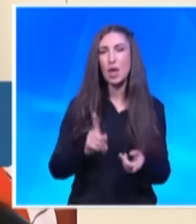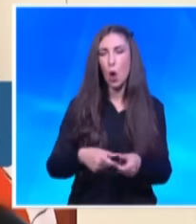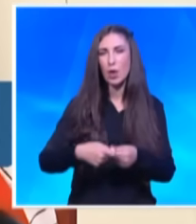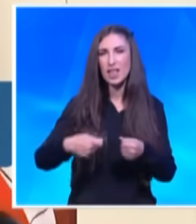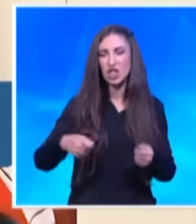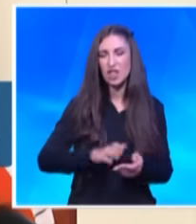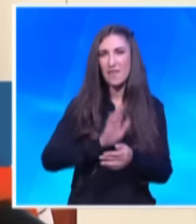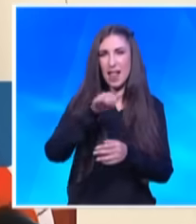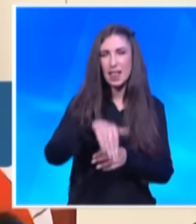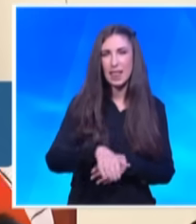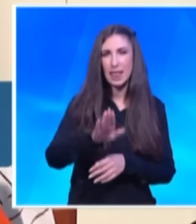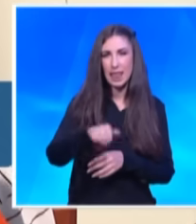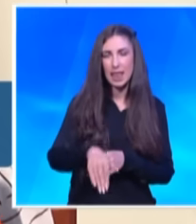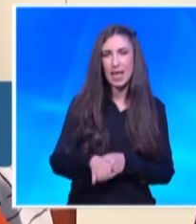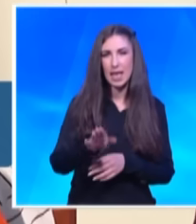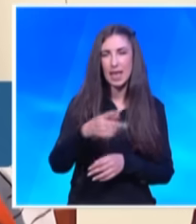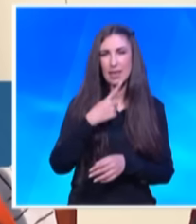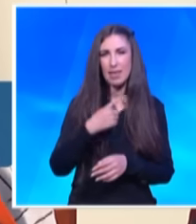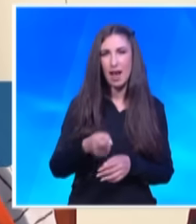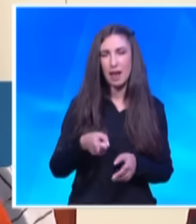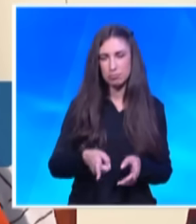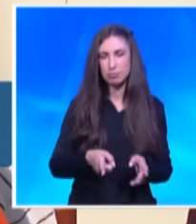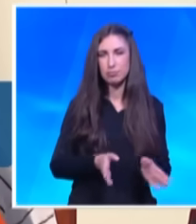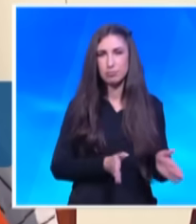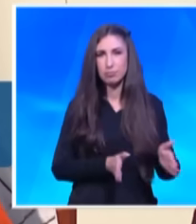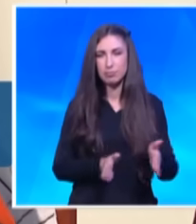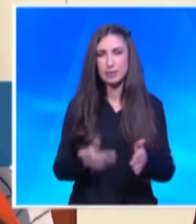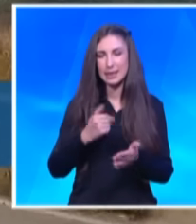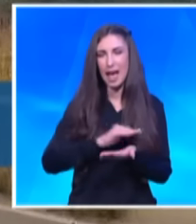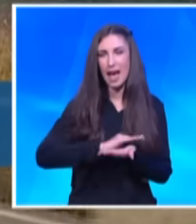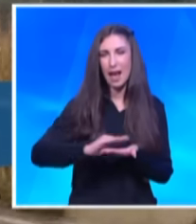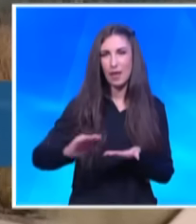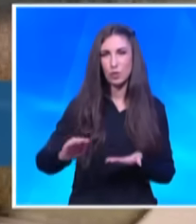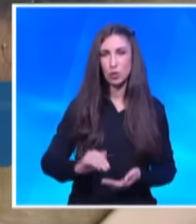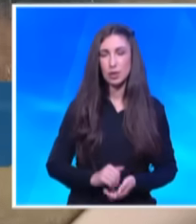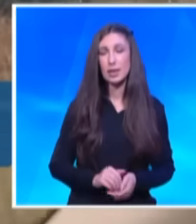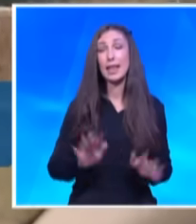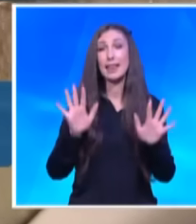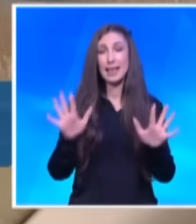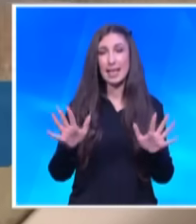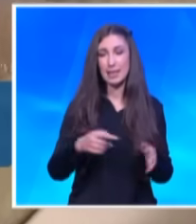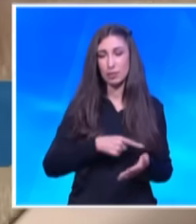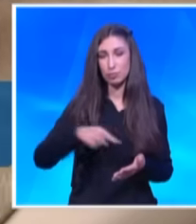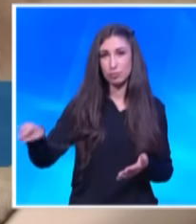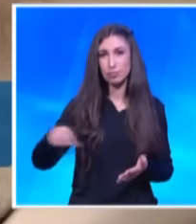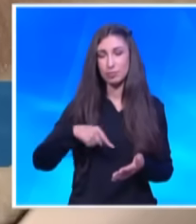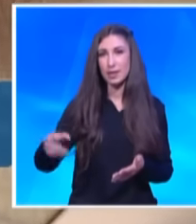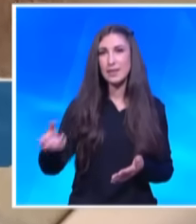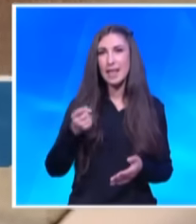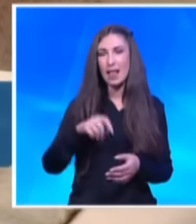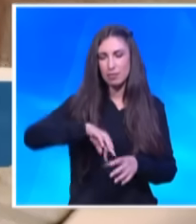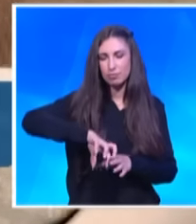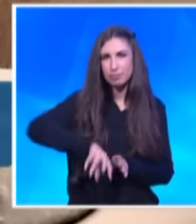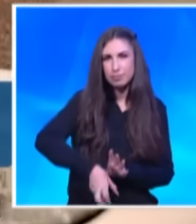вълни и амплитуди, които влияят върху този коефициент за равност. От 10 отсечки ще се вземат сондажни ядки